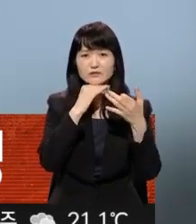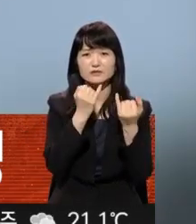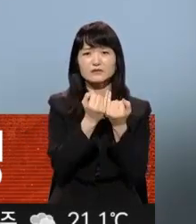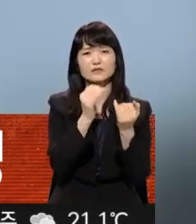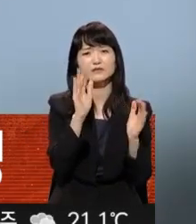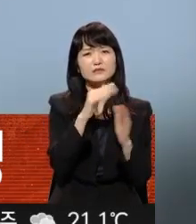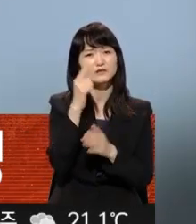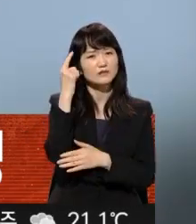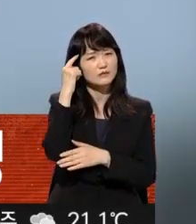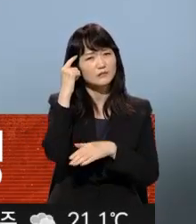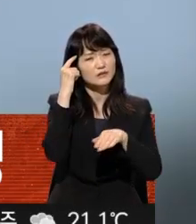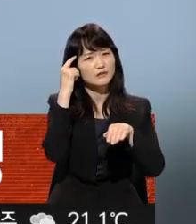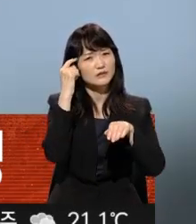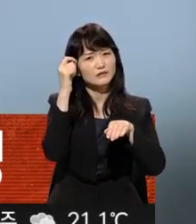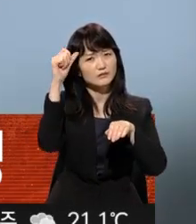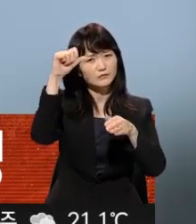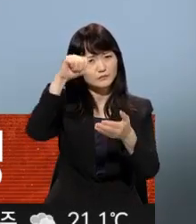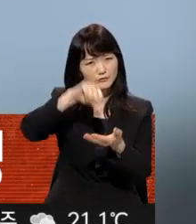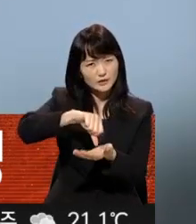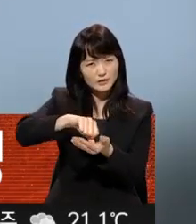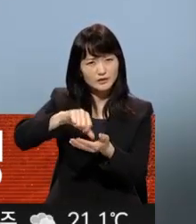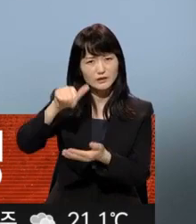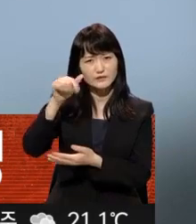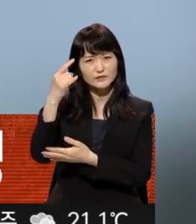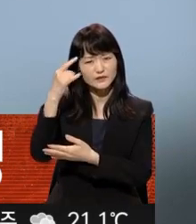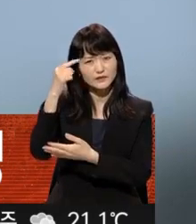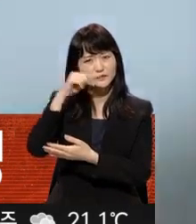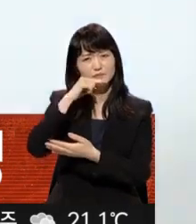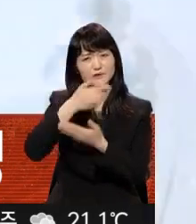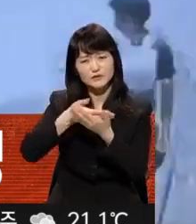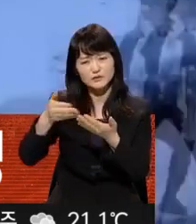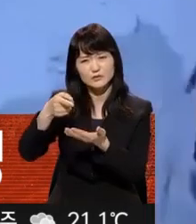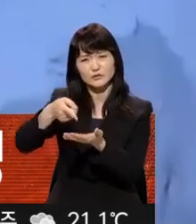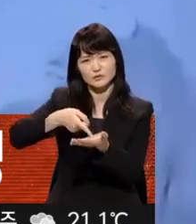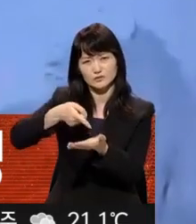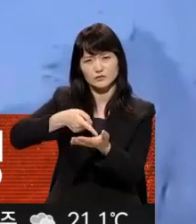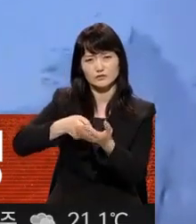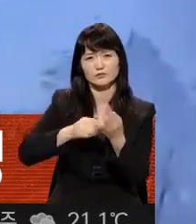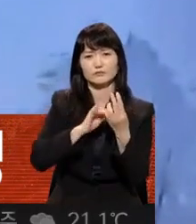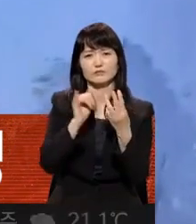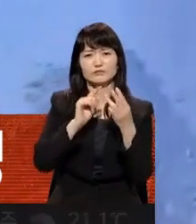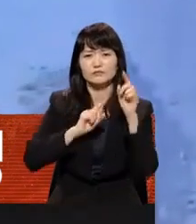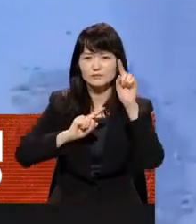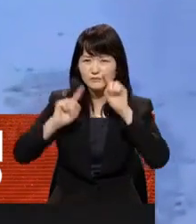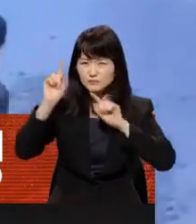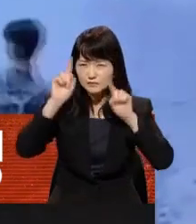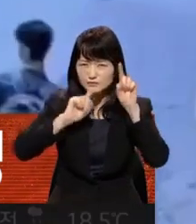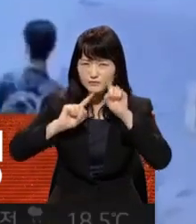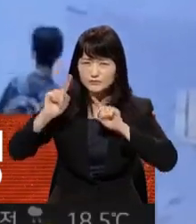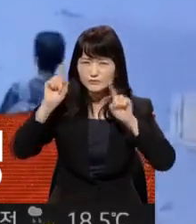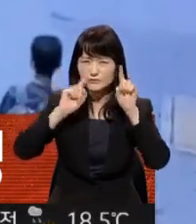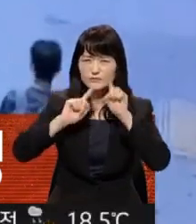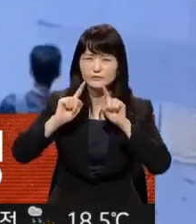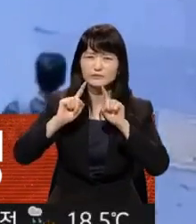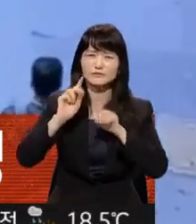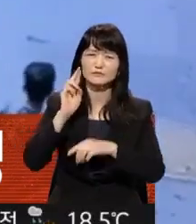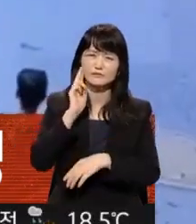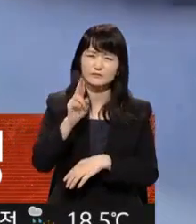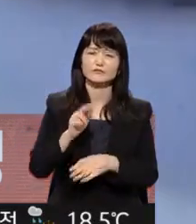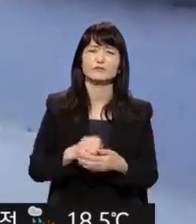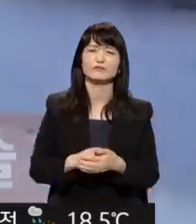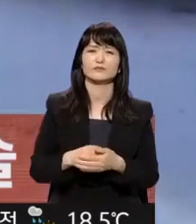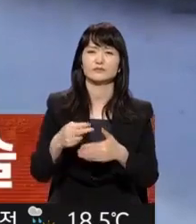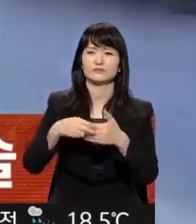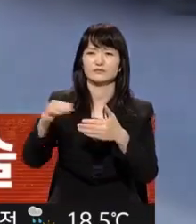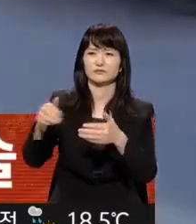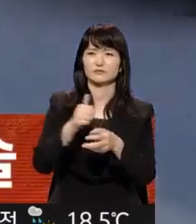여학생. 머리가 바닥으로 떨어져서 뇌출혈로 수술까지 받아야 했습니다. 나머지 3명의 부상자도 부상 정도가 너무 커서요.